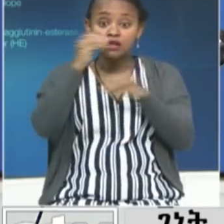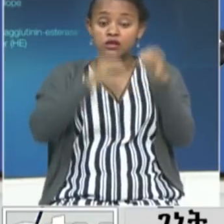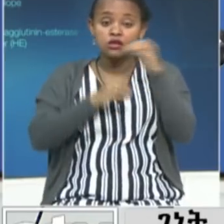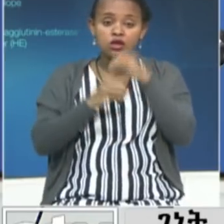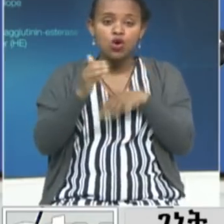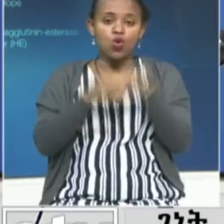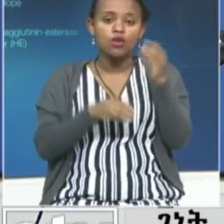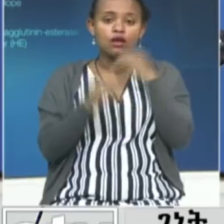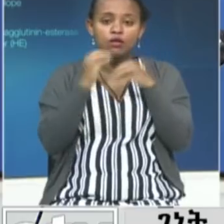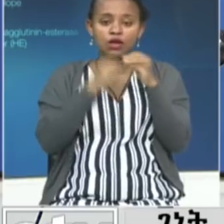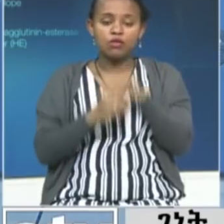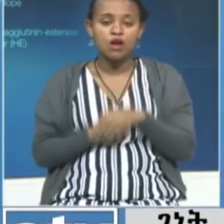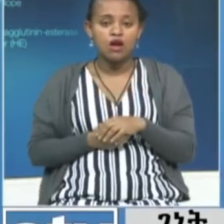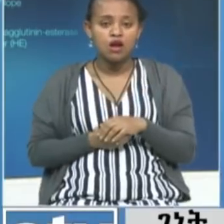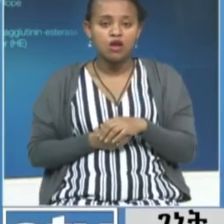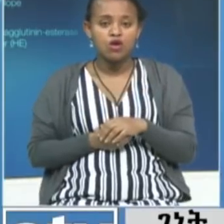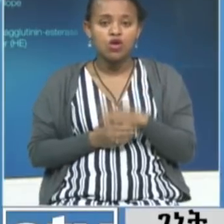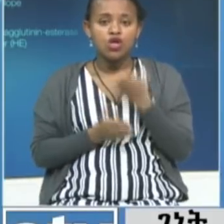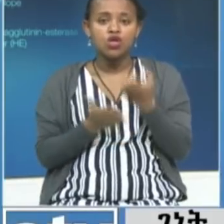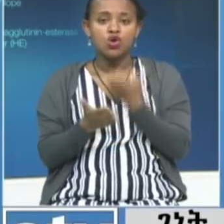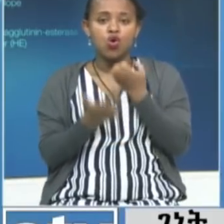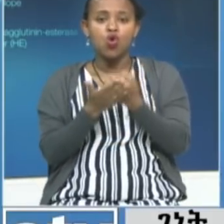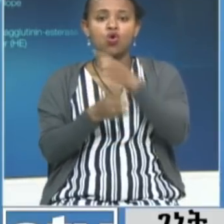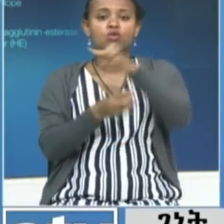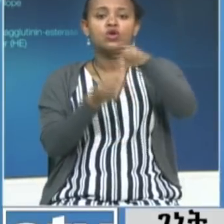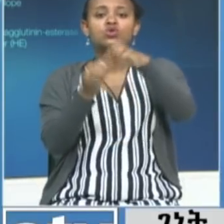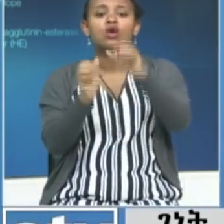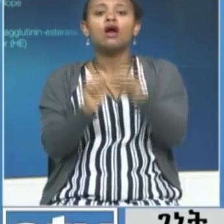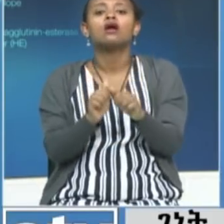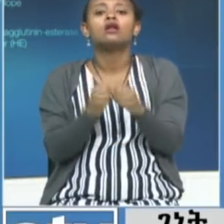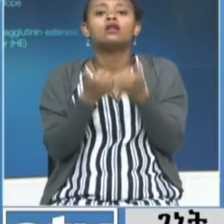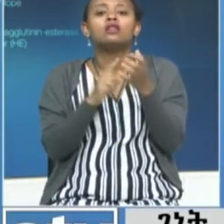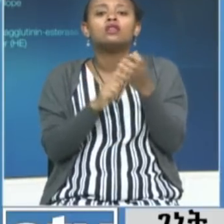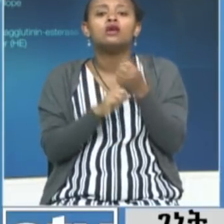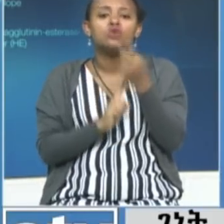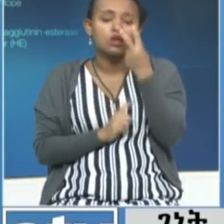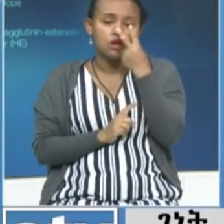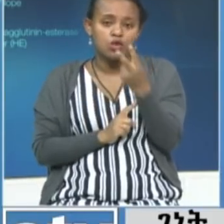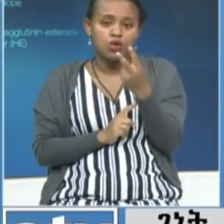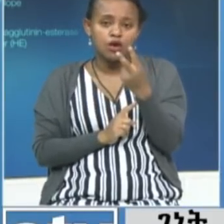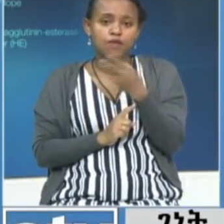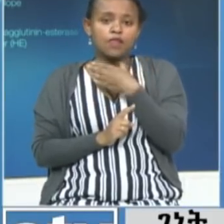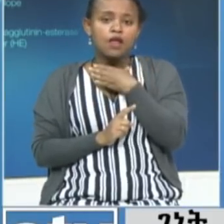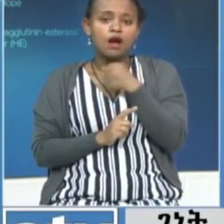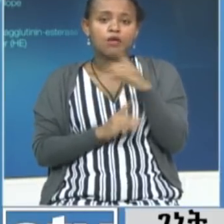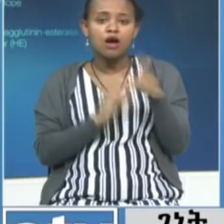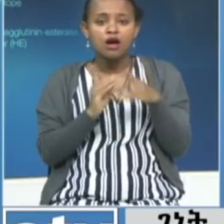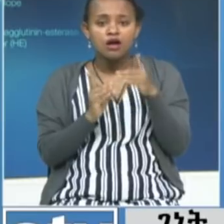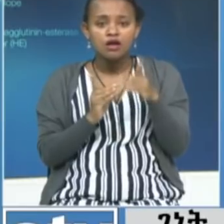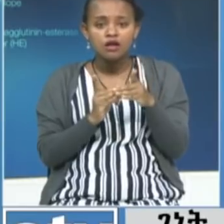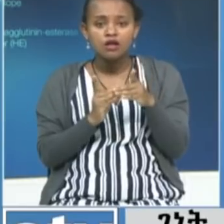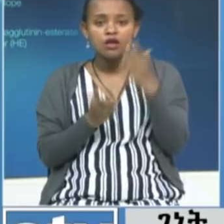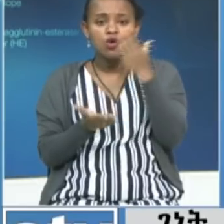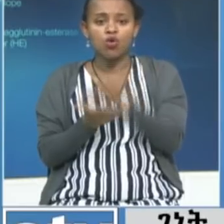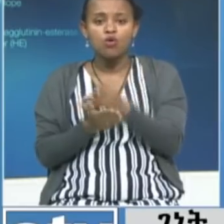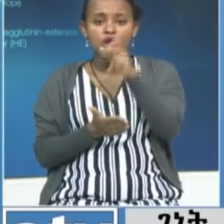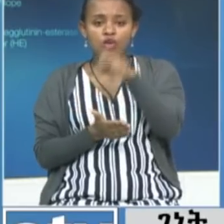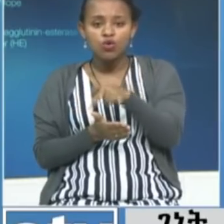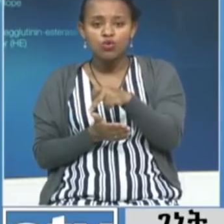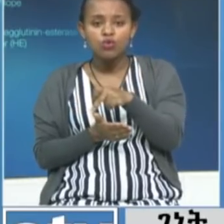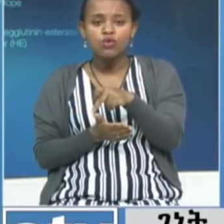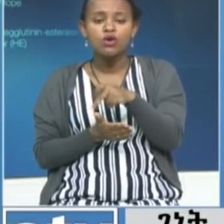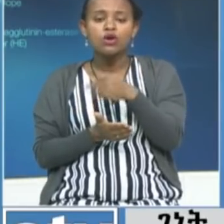ወተን የምንበላለው። በኢኮኖሚ ዙሪያ እንዴት ታይቷል? አማራ ክልል መንግስት አቆመ፣ ኦሮሚያ አቆመ፣ ደቡብ